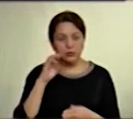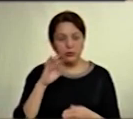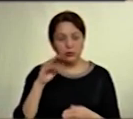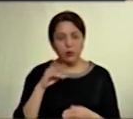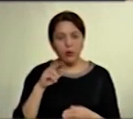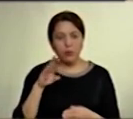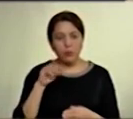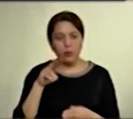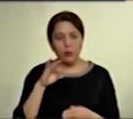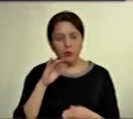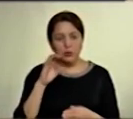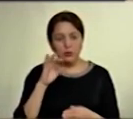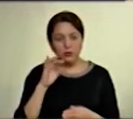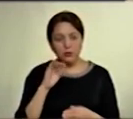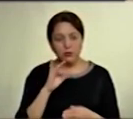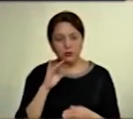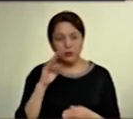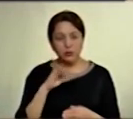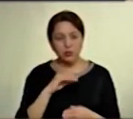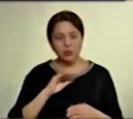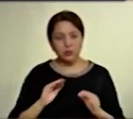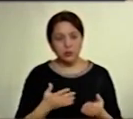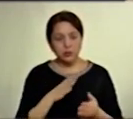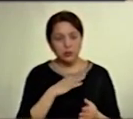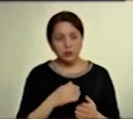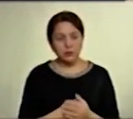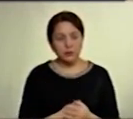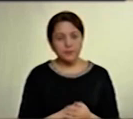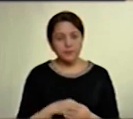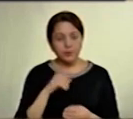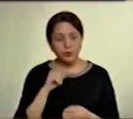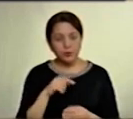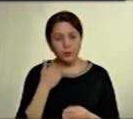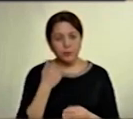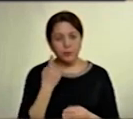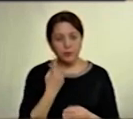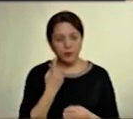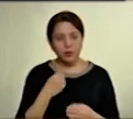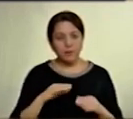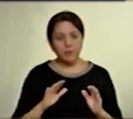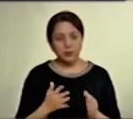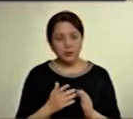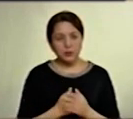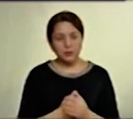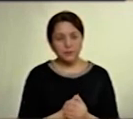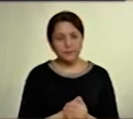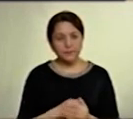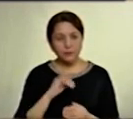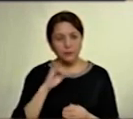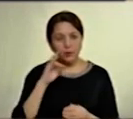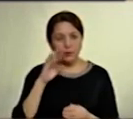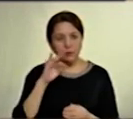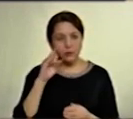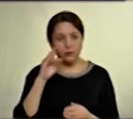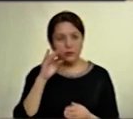demak harbiy jihatdan toliqtirib qo'ygan edi. Shunday bir vaziyatda endi Yunonistonning